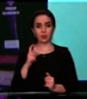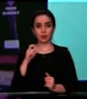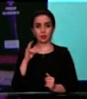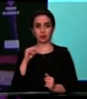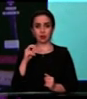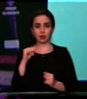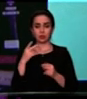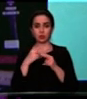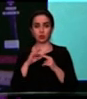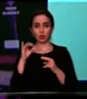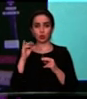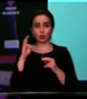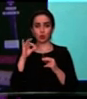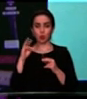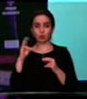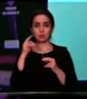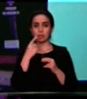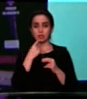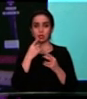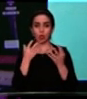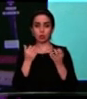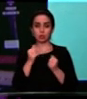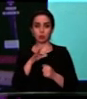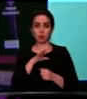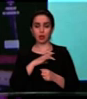Eralarning nomi yunon tilidan olingan bo'lib,